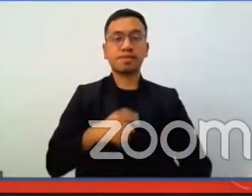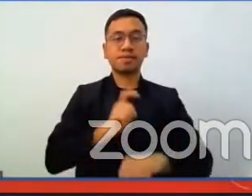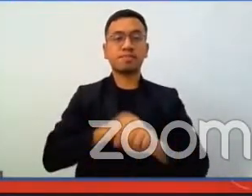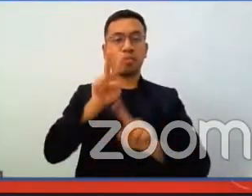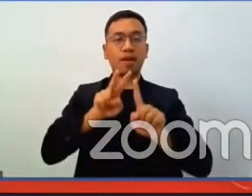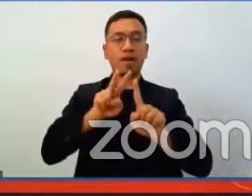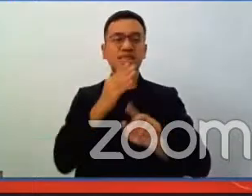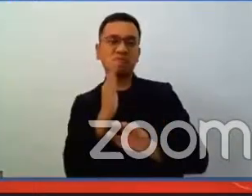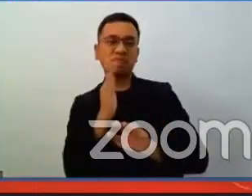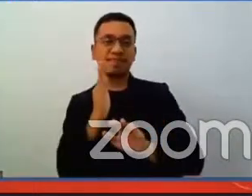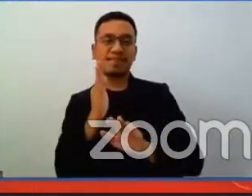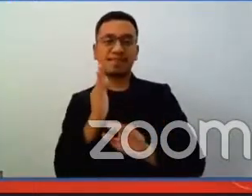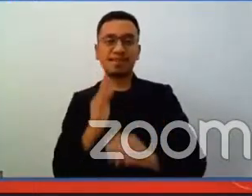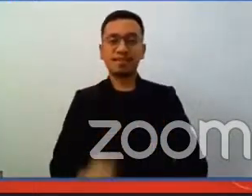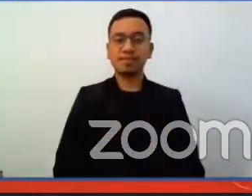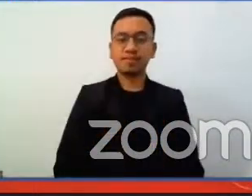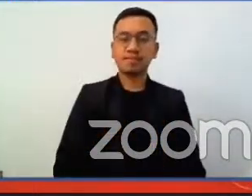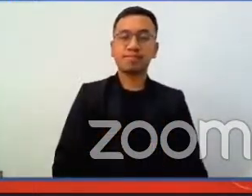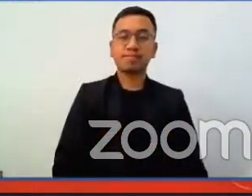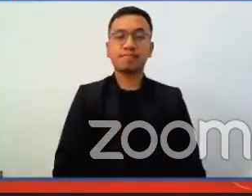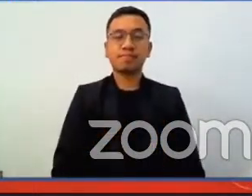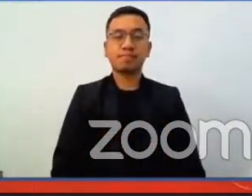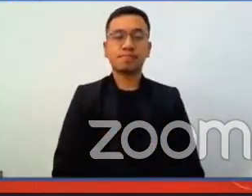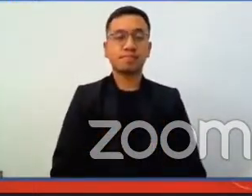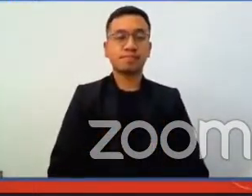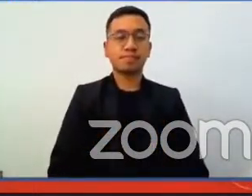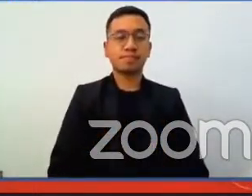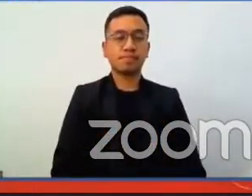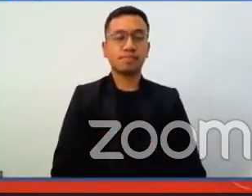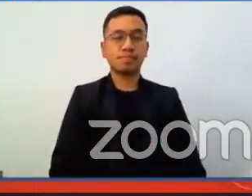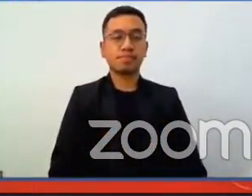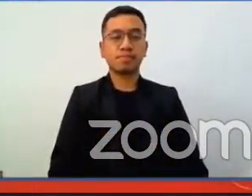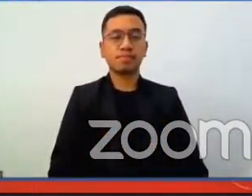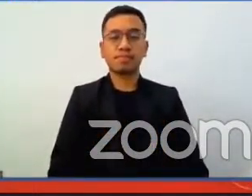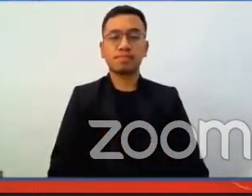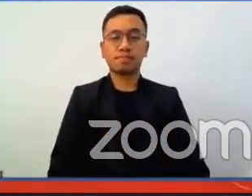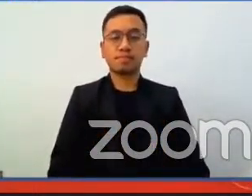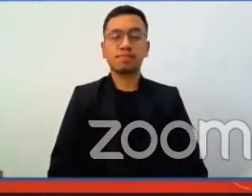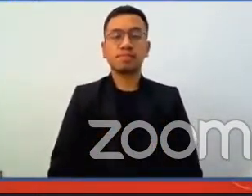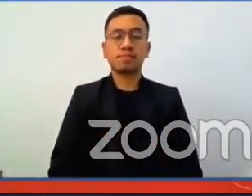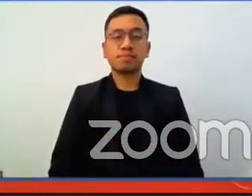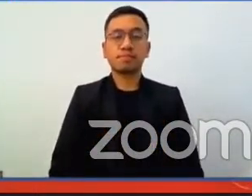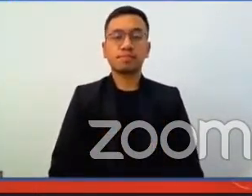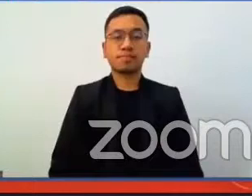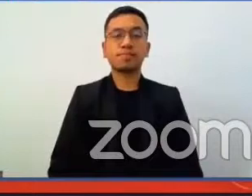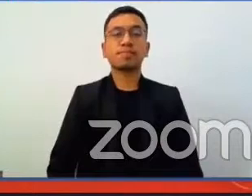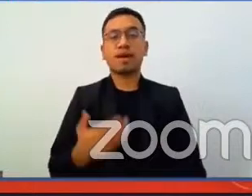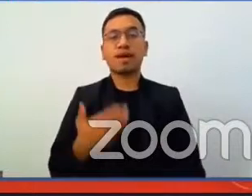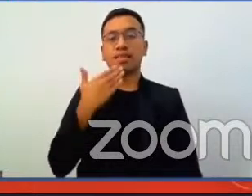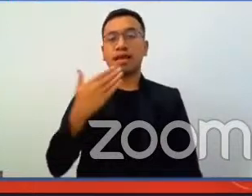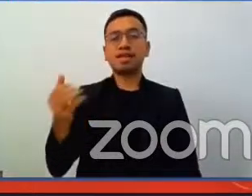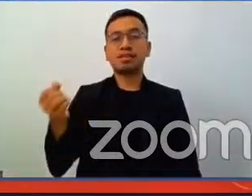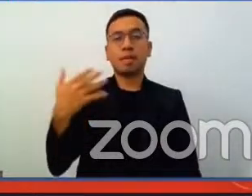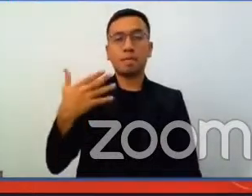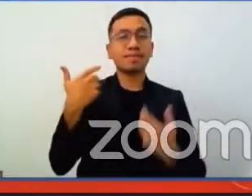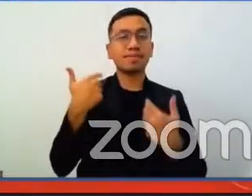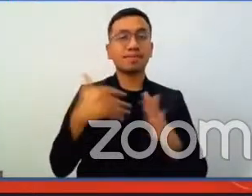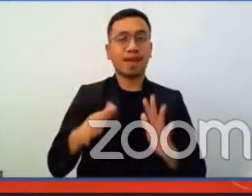tepat waktunya di pukul 12.00 ini Bapak Ibu. Sesi tanya jawab kita